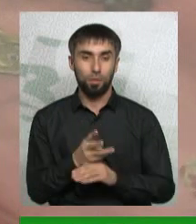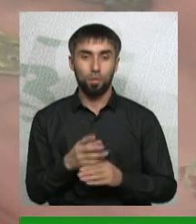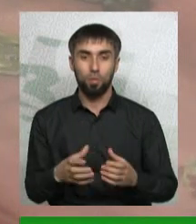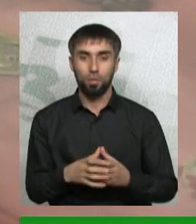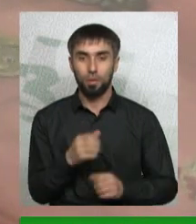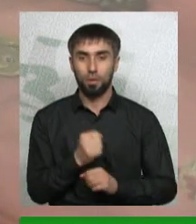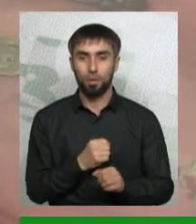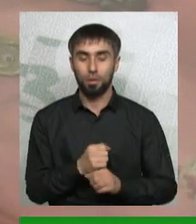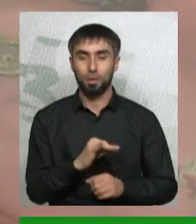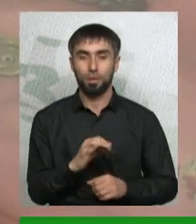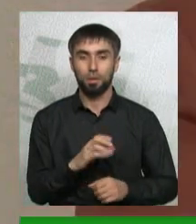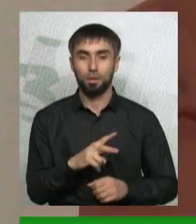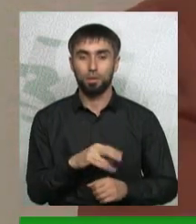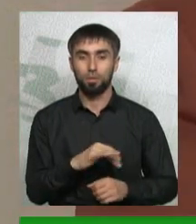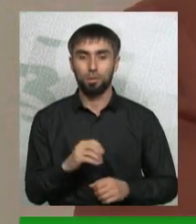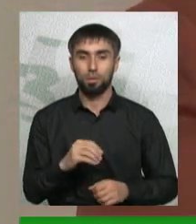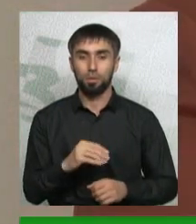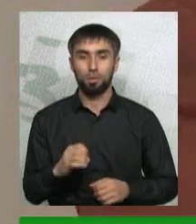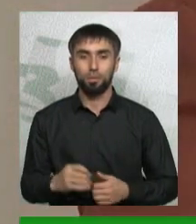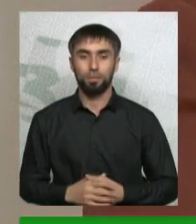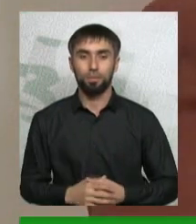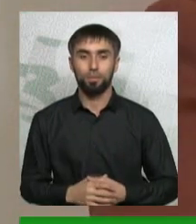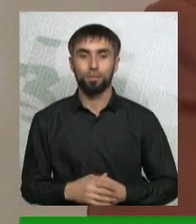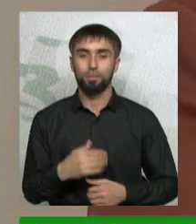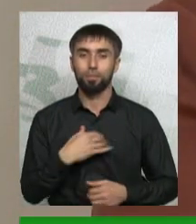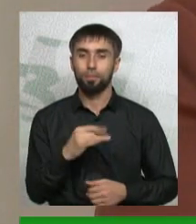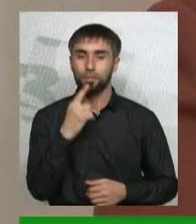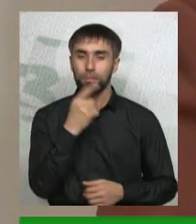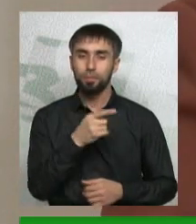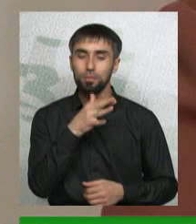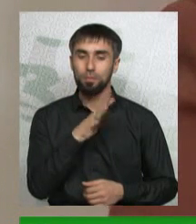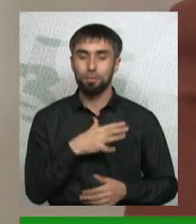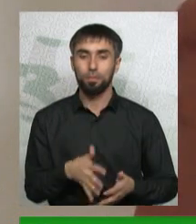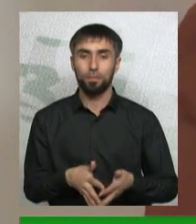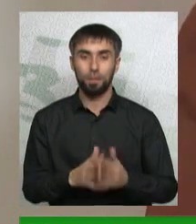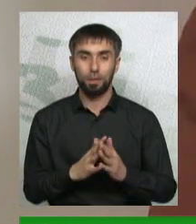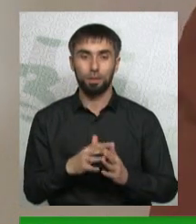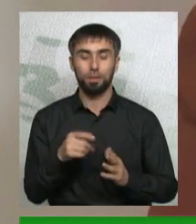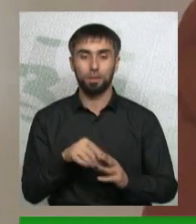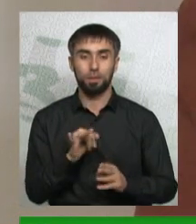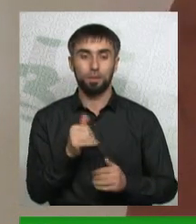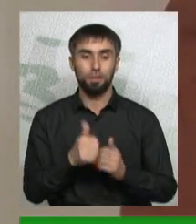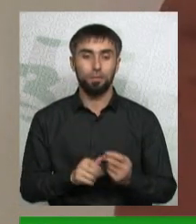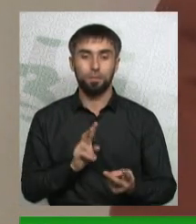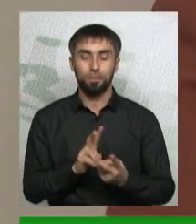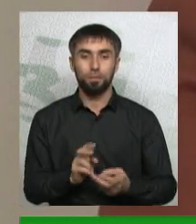группы сделали исключение. И мы с недавних пор возродили эту традицию. Мы очень часто встречаемся